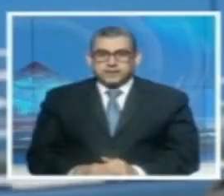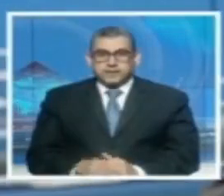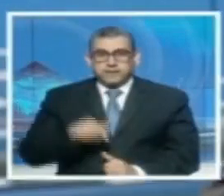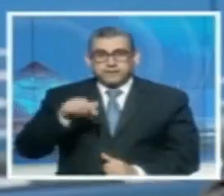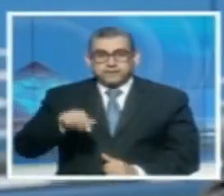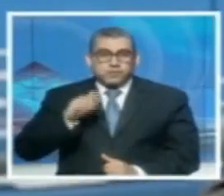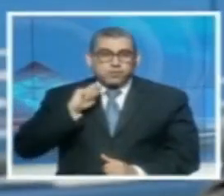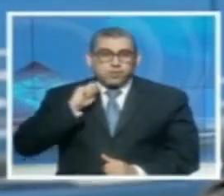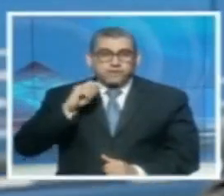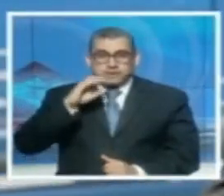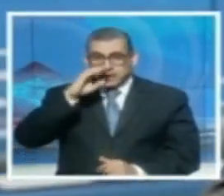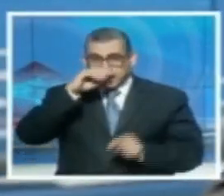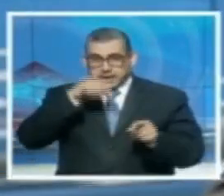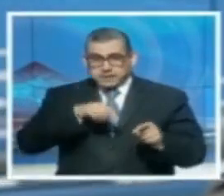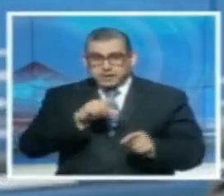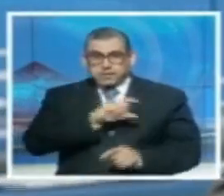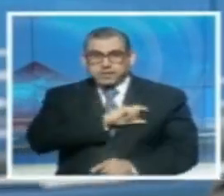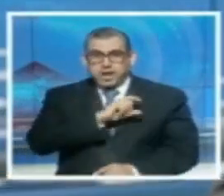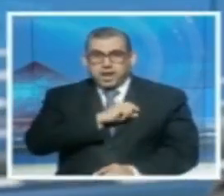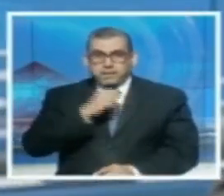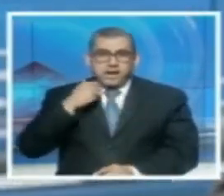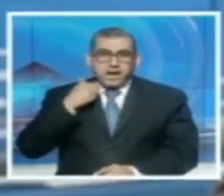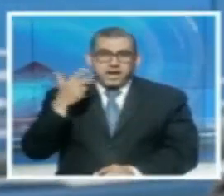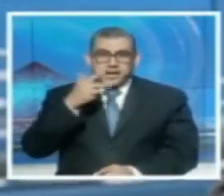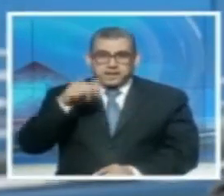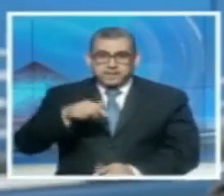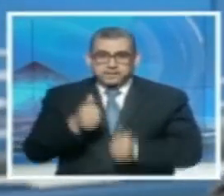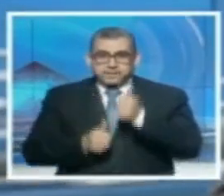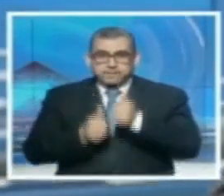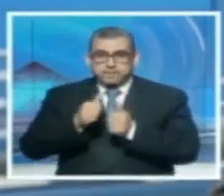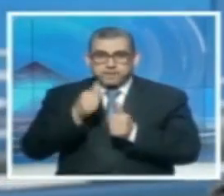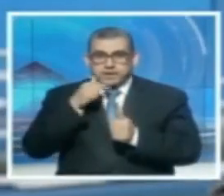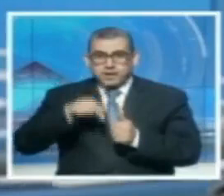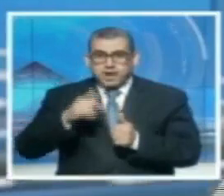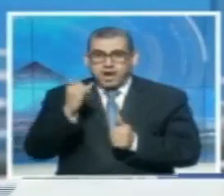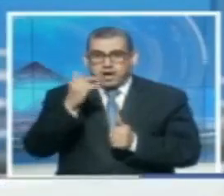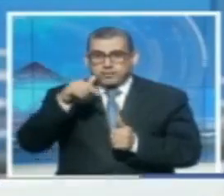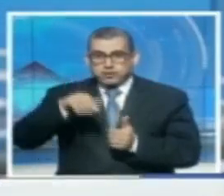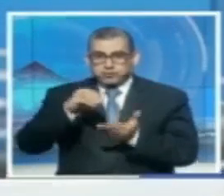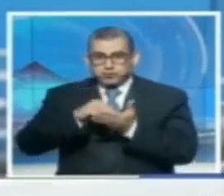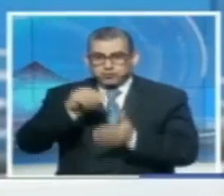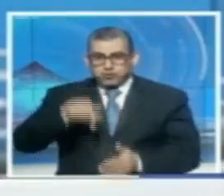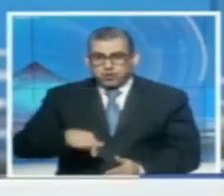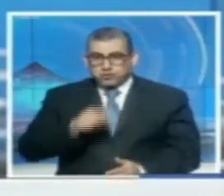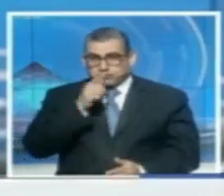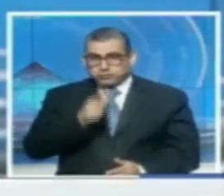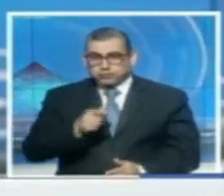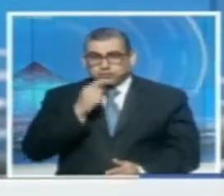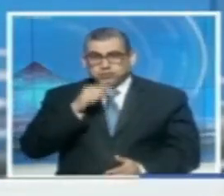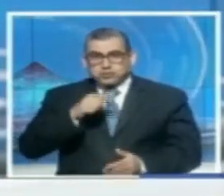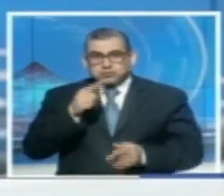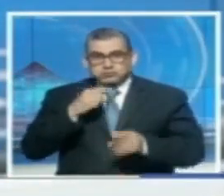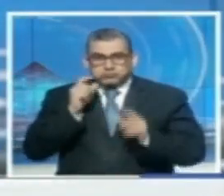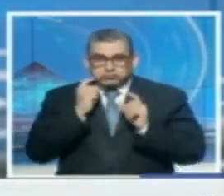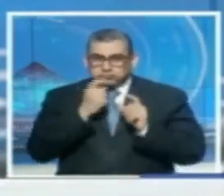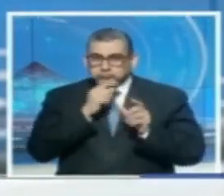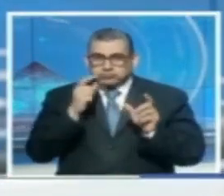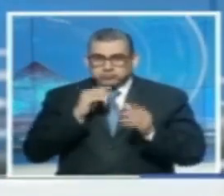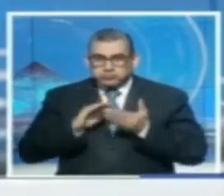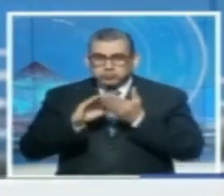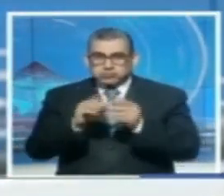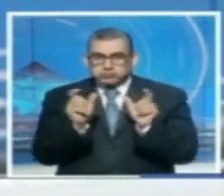وفي محافظة الجيزة أدى طلاب الشهادة الإعدادية الامتحان في مادة اللغة العربية وسط إجراءات